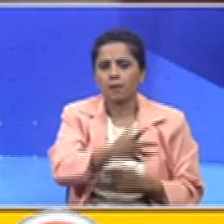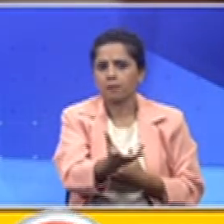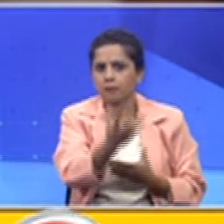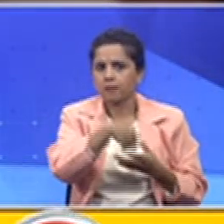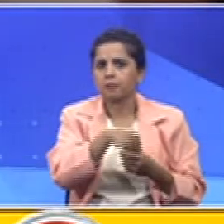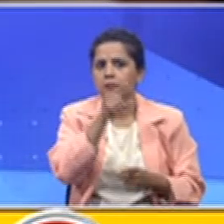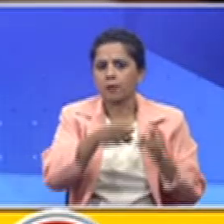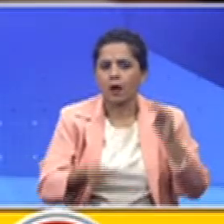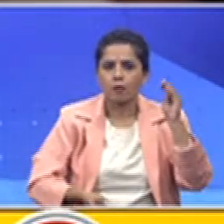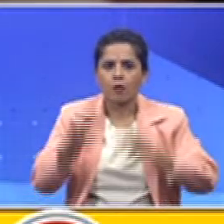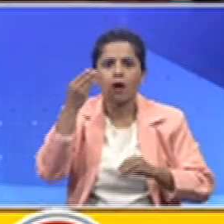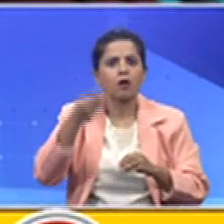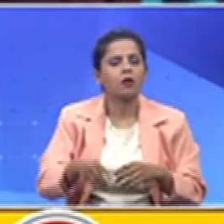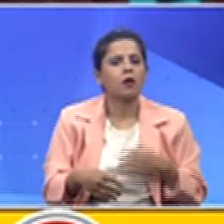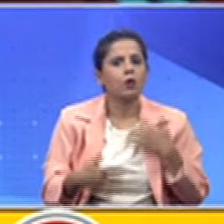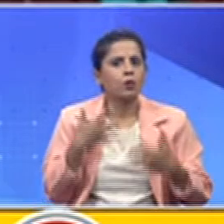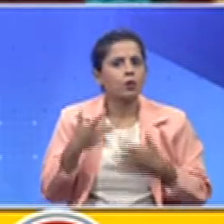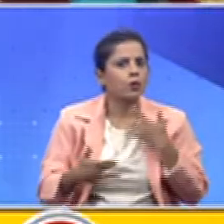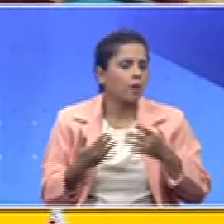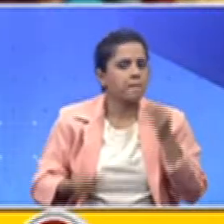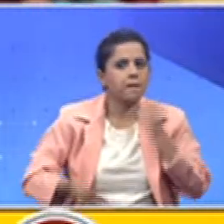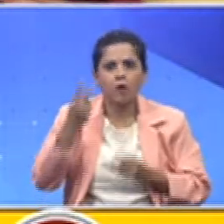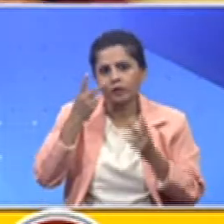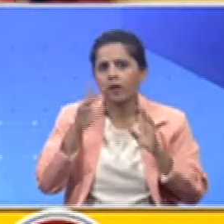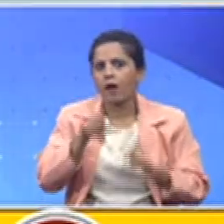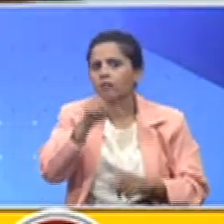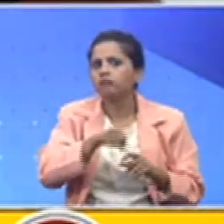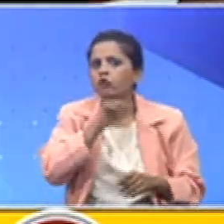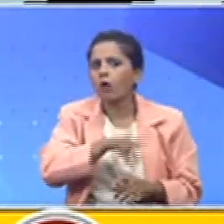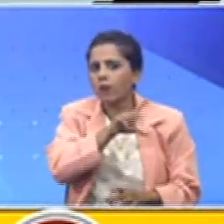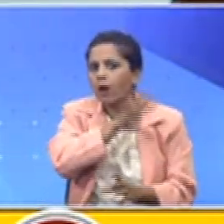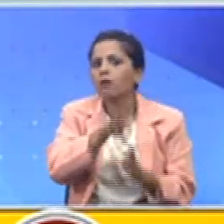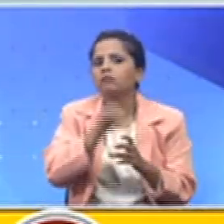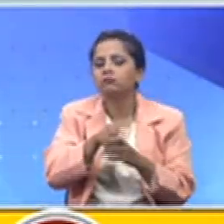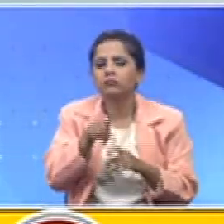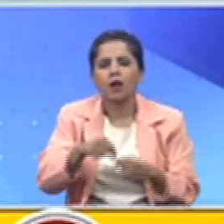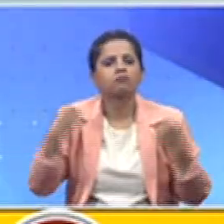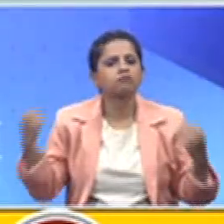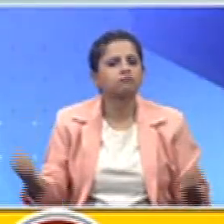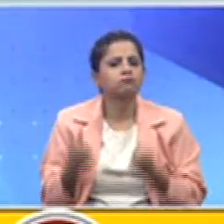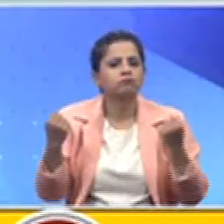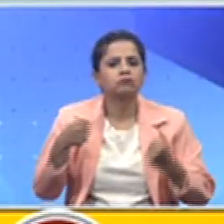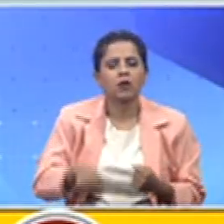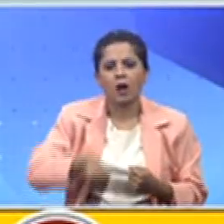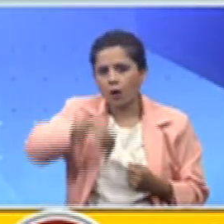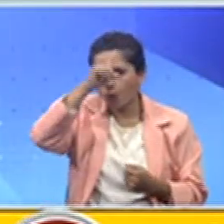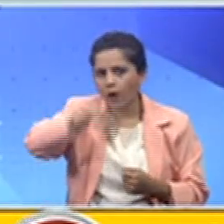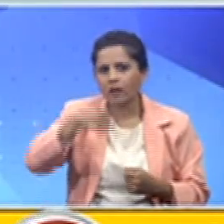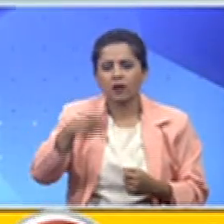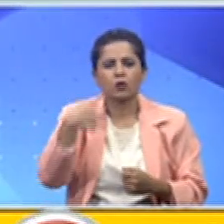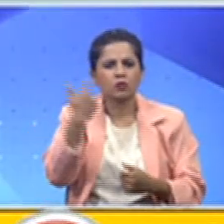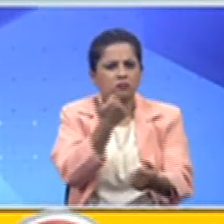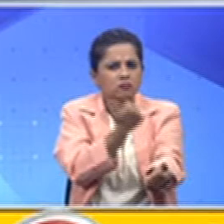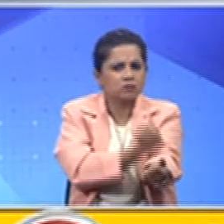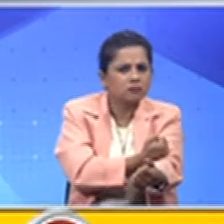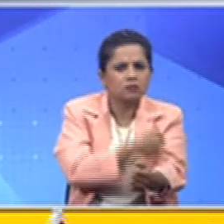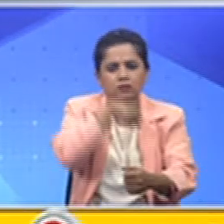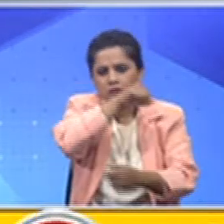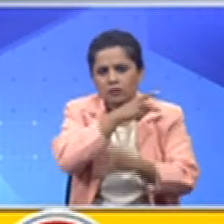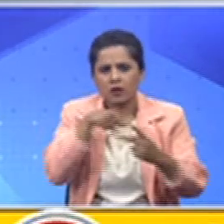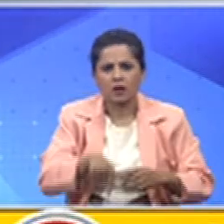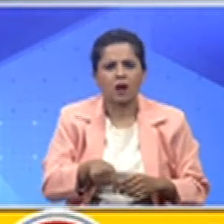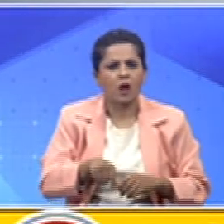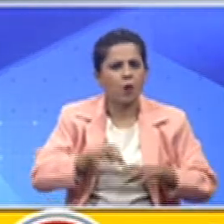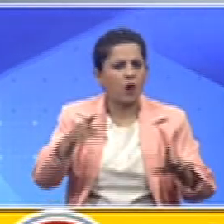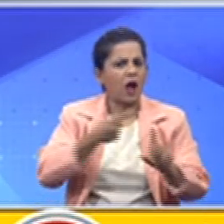भागीदारी बहुत उत्साह बढ़ाने वाली है। ये प्रयास भारत में नशे के खिलाफ अभियान को बहुत